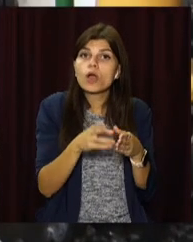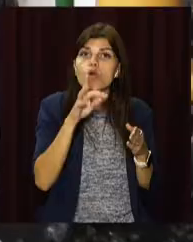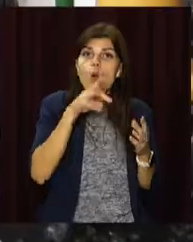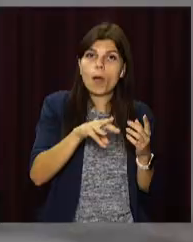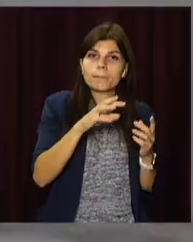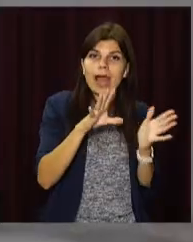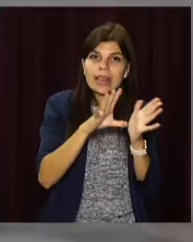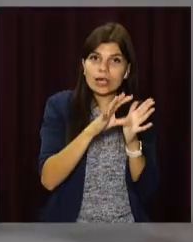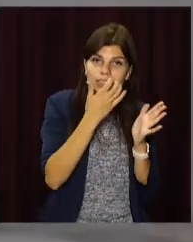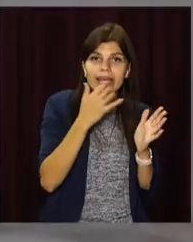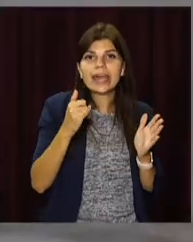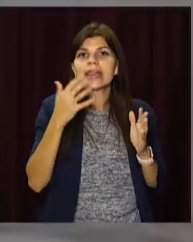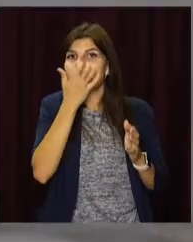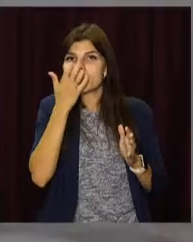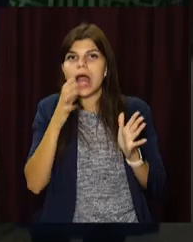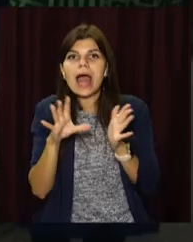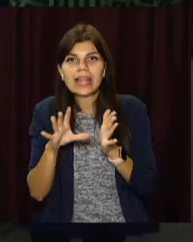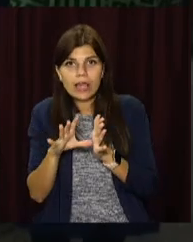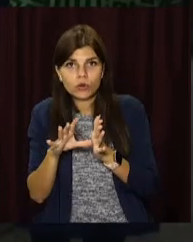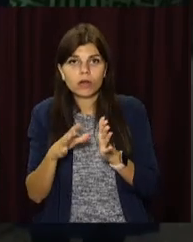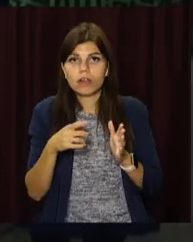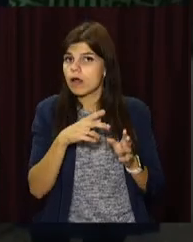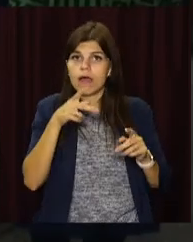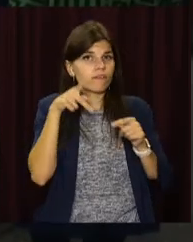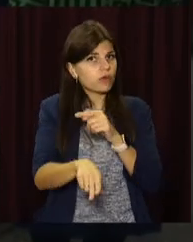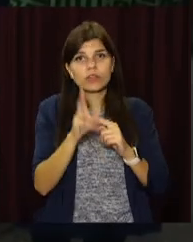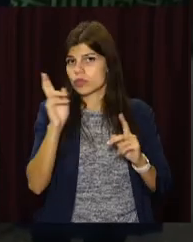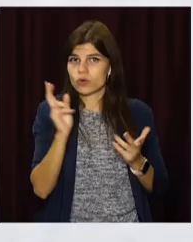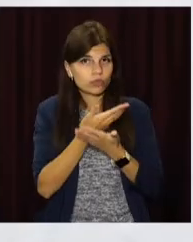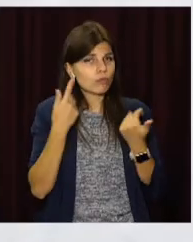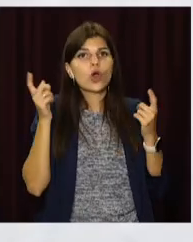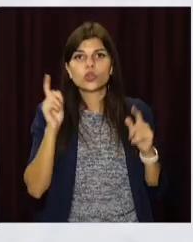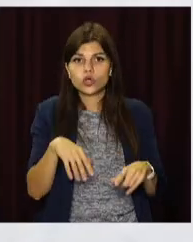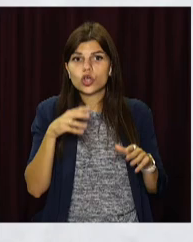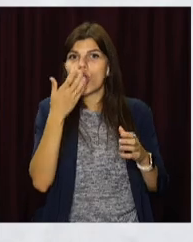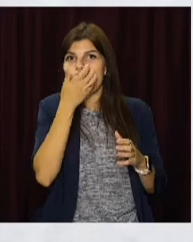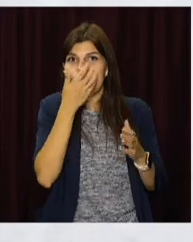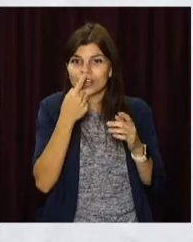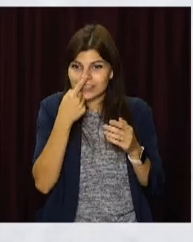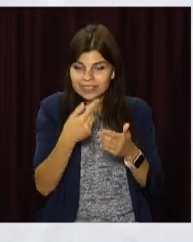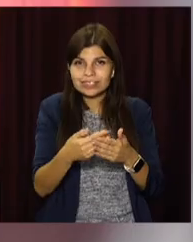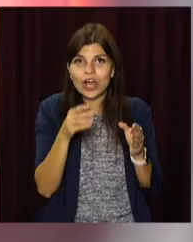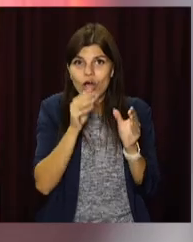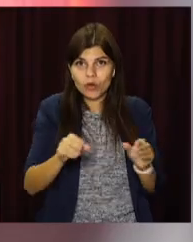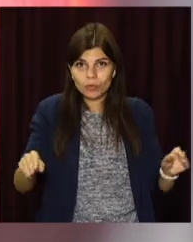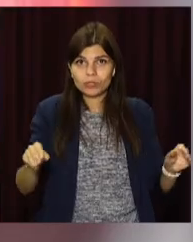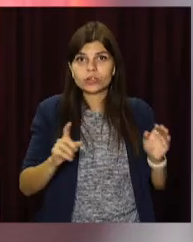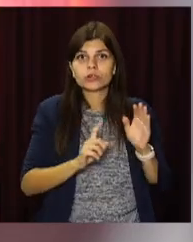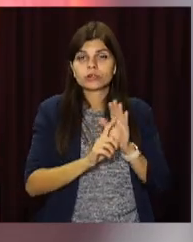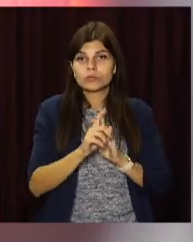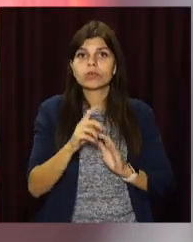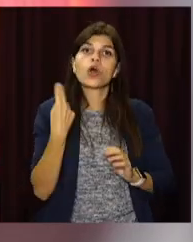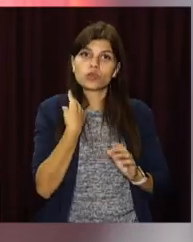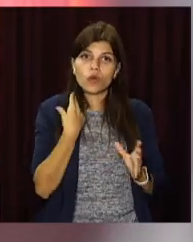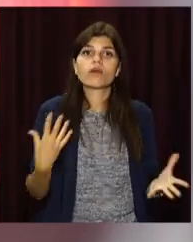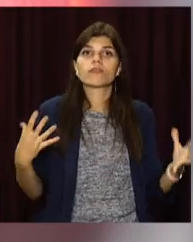Коменергосервіс та Теплоенерго. Від послуг вони нікого не відрізають. Навіть попри те, що новий опалювальний сезон підприємства розпочнуть зі спільним боргом